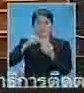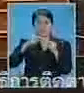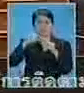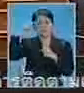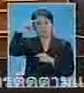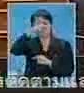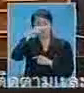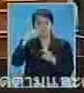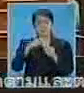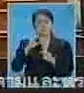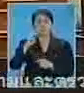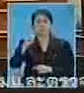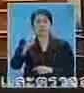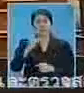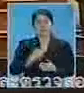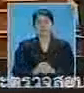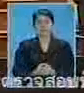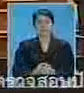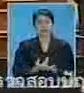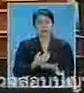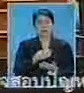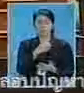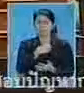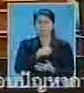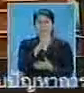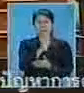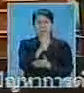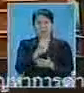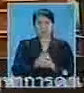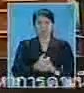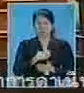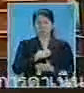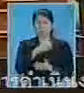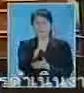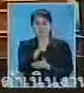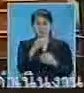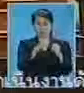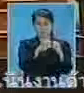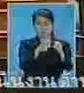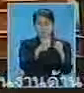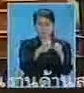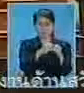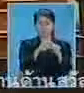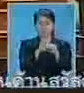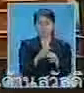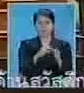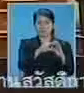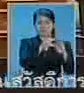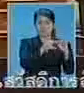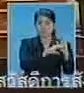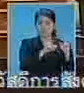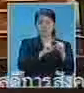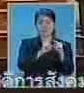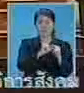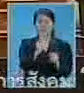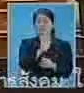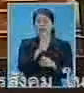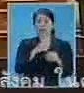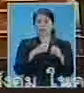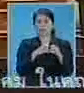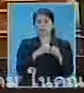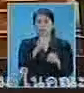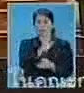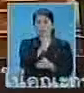บอกว่าไม่ต้องการที่จะออกสลากเองไม่ต้องการที่จะไปยุ่งเกี่ยวกับกระบวนการต่างๆนะฉะ